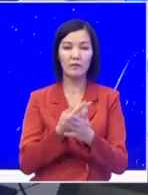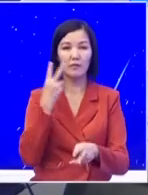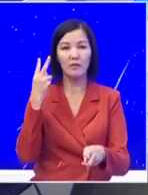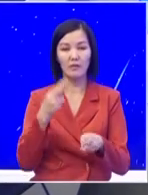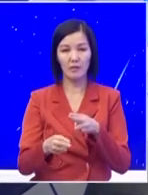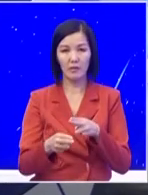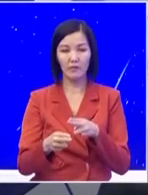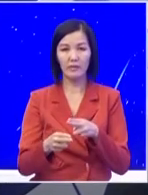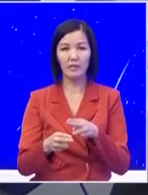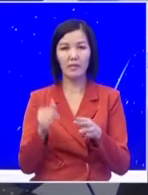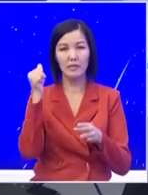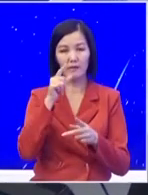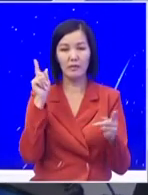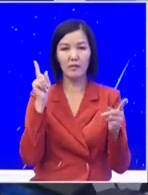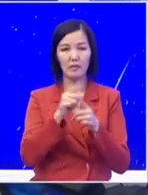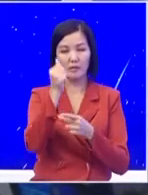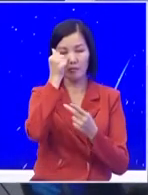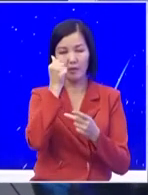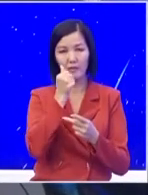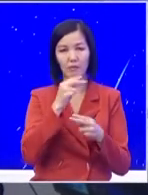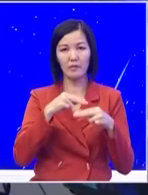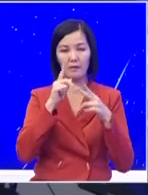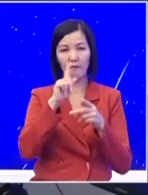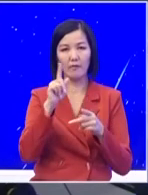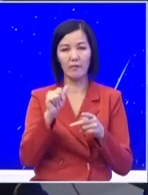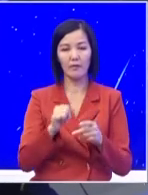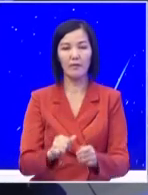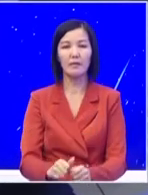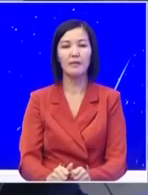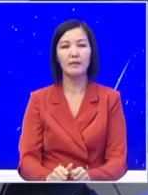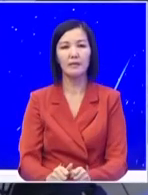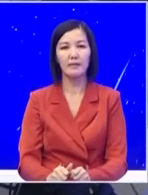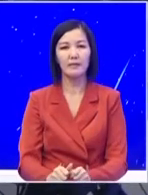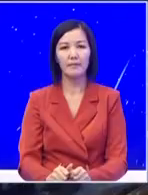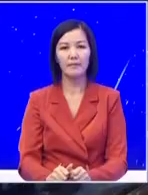увидели объективы наших камер новости сегодня. Я с вами прощаюсь. Увидимся завтра.